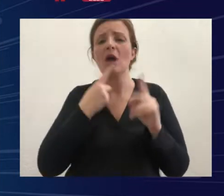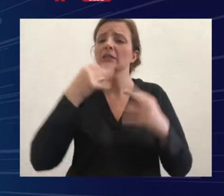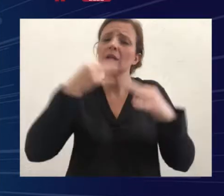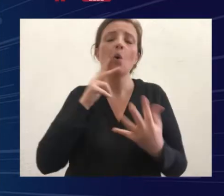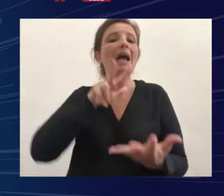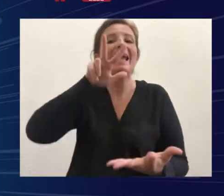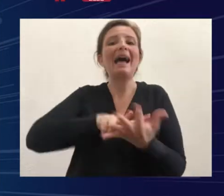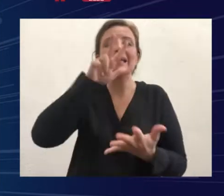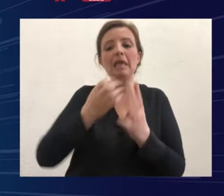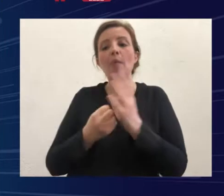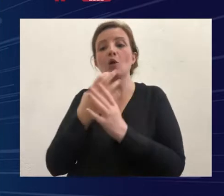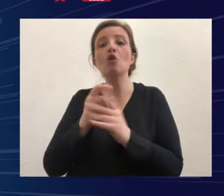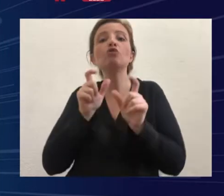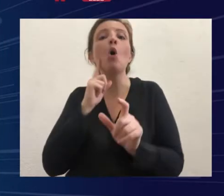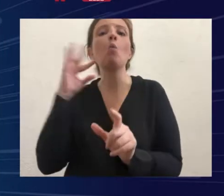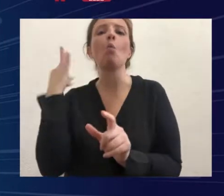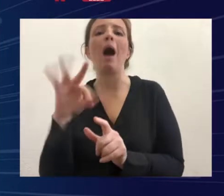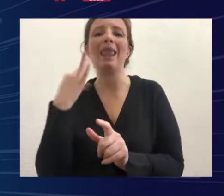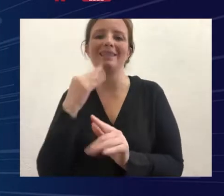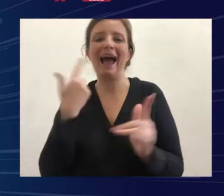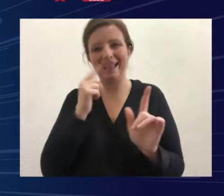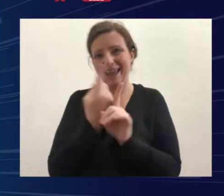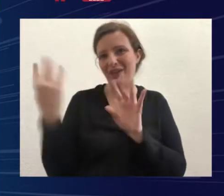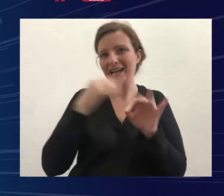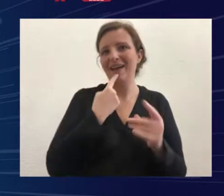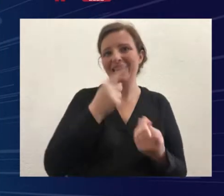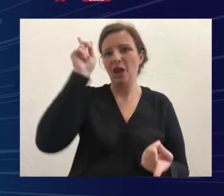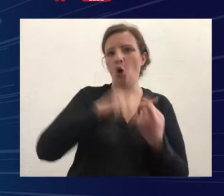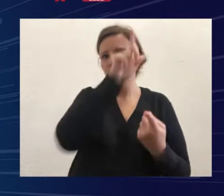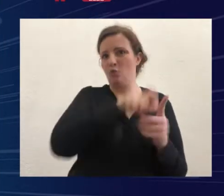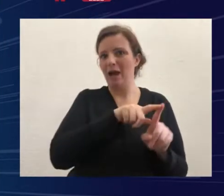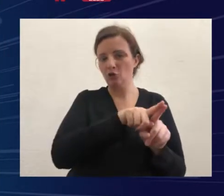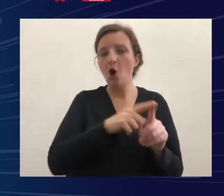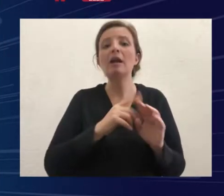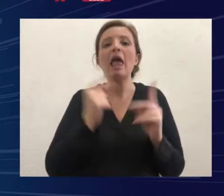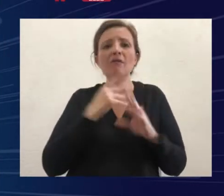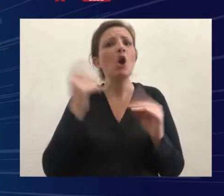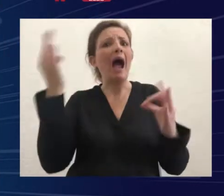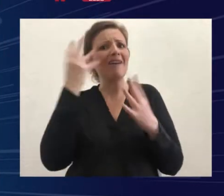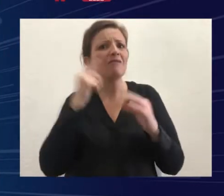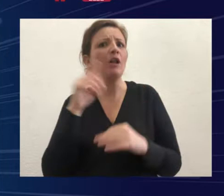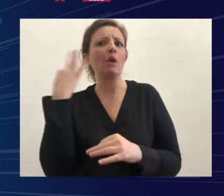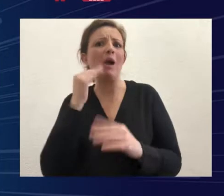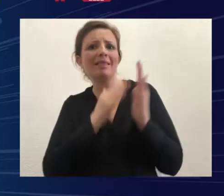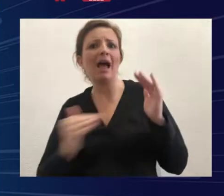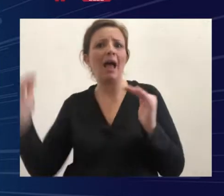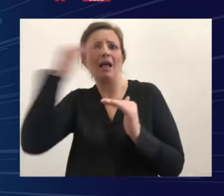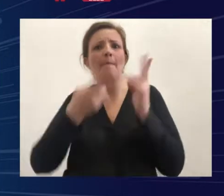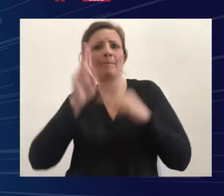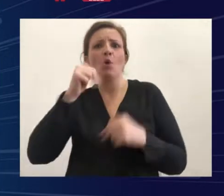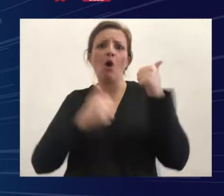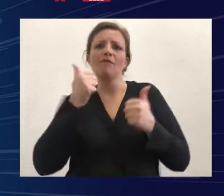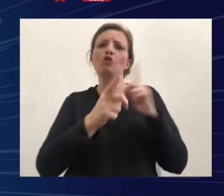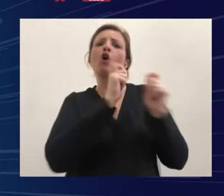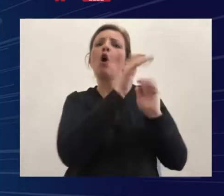abbiamo sicuramente la garanzia di un prodotto di qualità per il consumatore, a volte una qualità superiore a quella del prodotto della